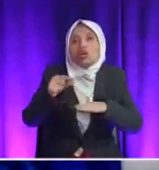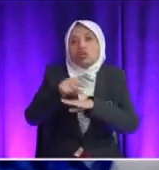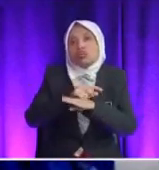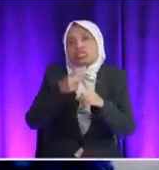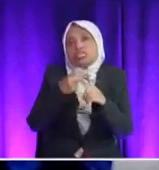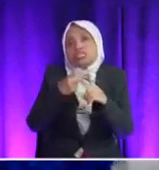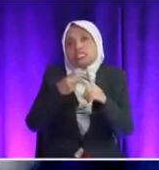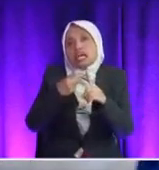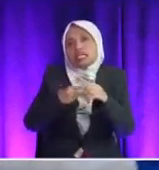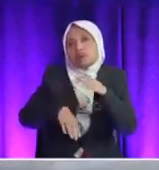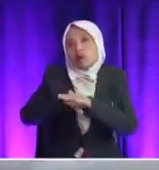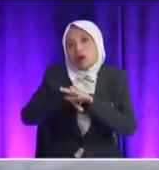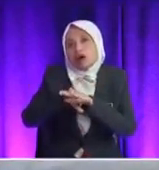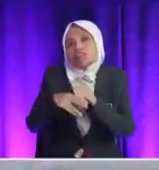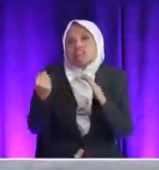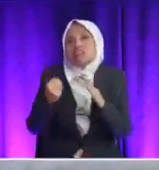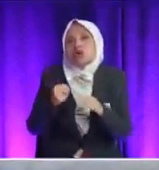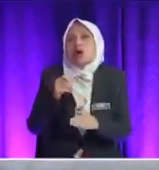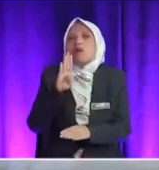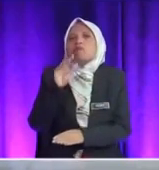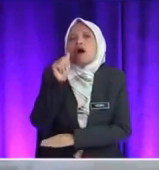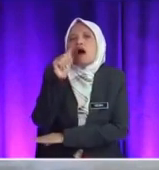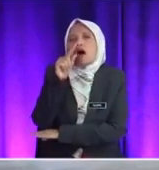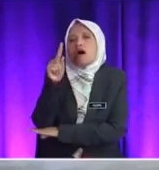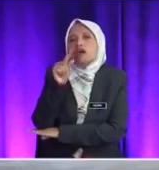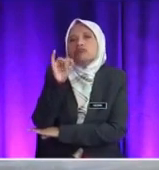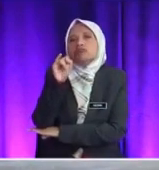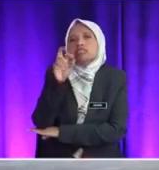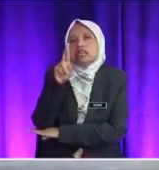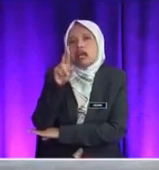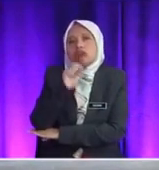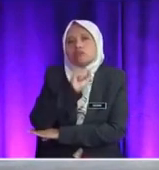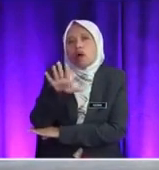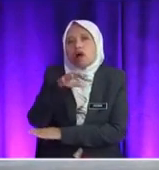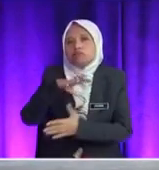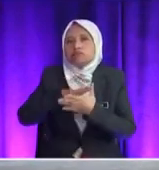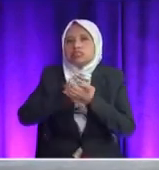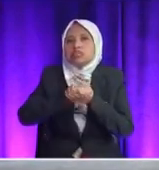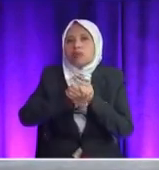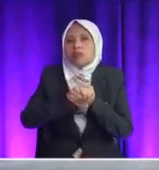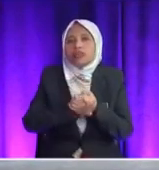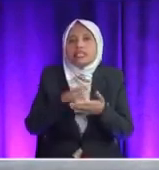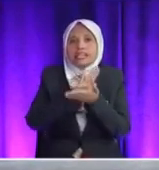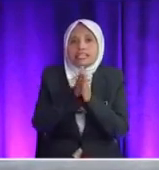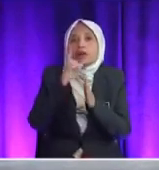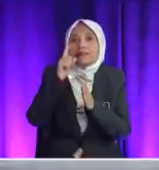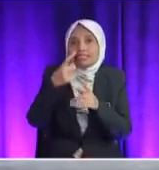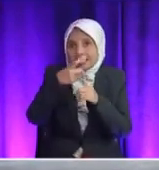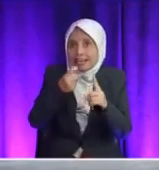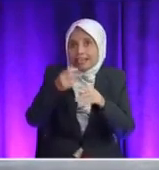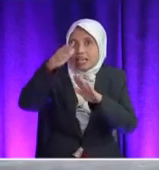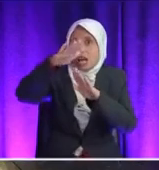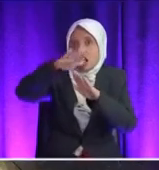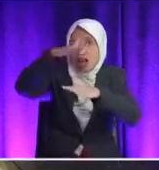ah hugi atas ke bawah jadi enggak bukti petaruh rugi Hah sabun Gan haludin